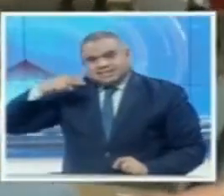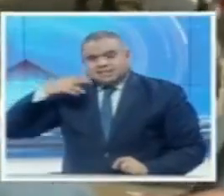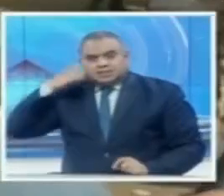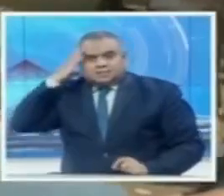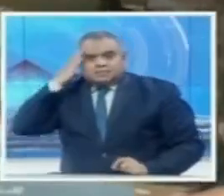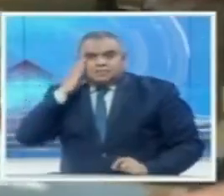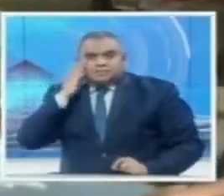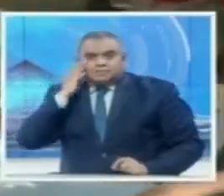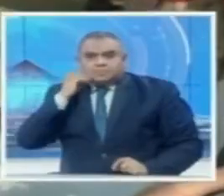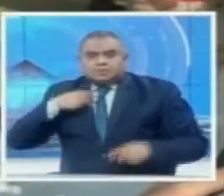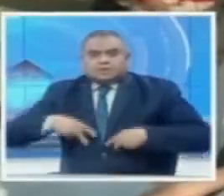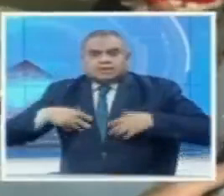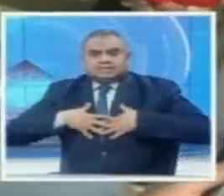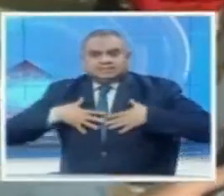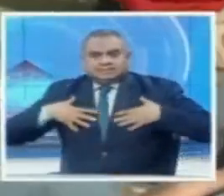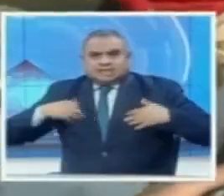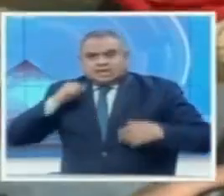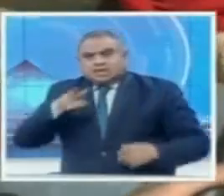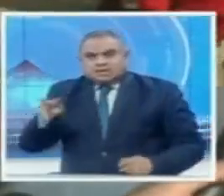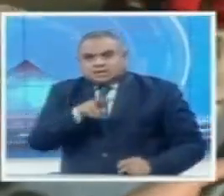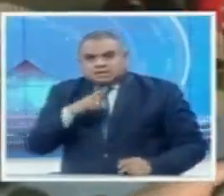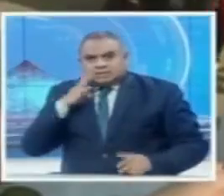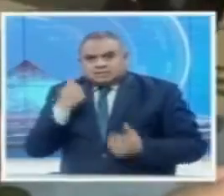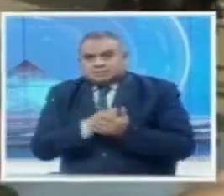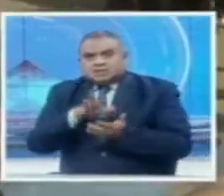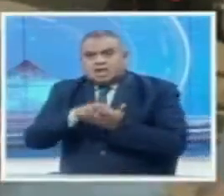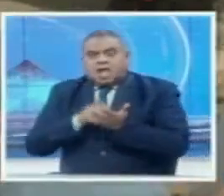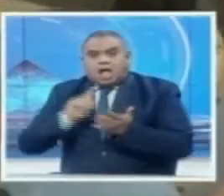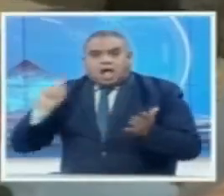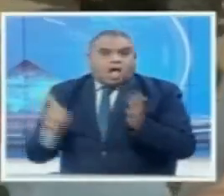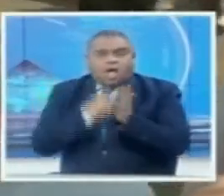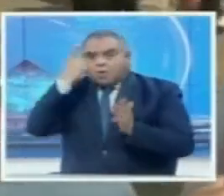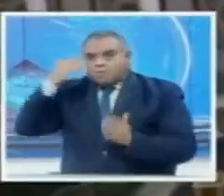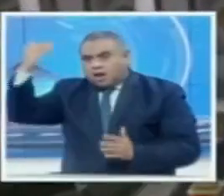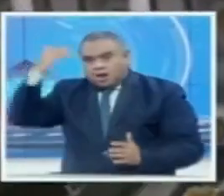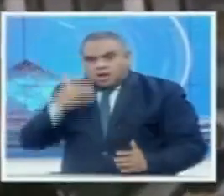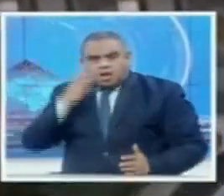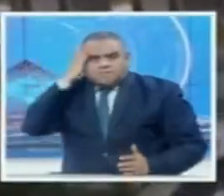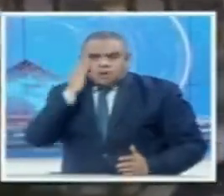يعني الاثنين في قمة السعادة النهاردة، يعني يعتبروا انطلقوا انطلاقة جديدة أول مرة يجربوها.